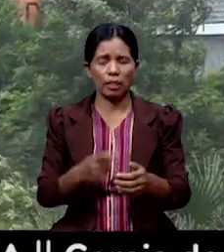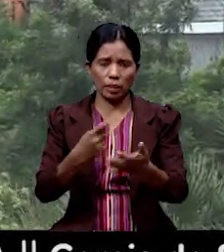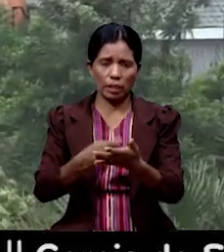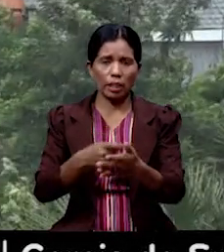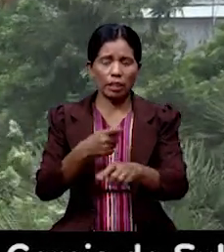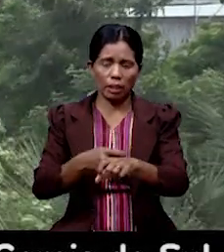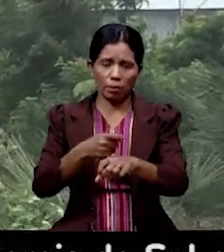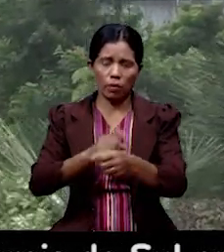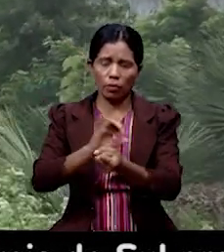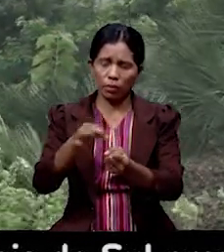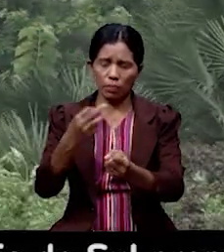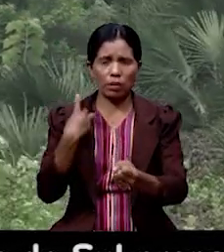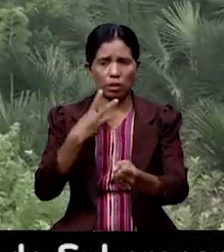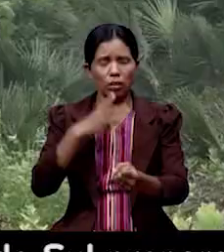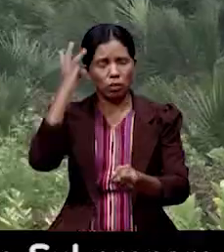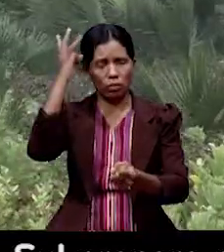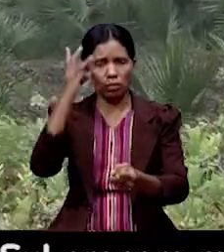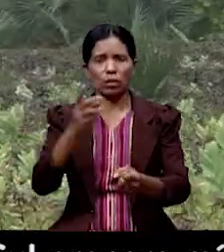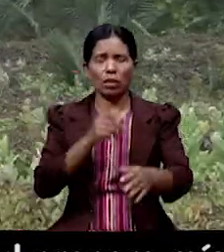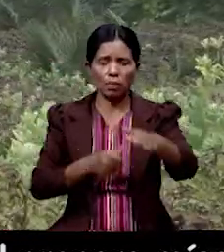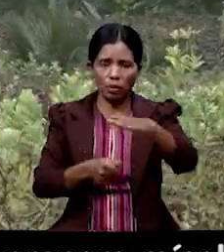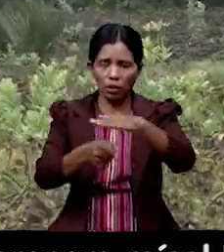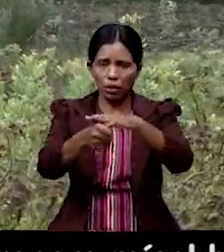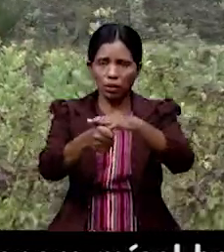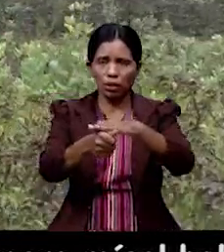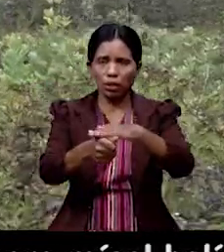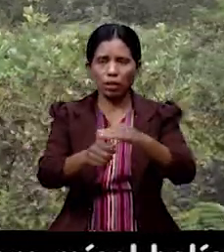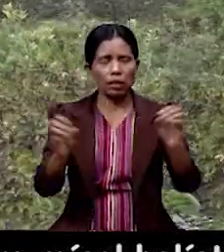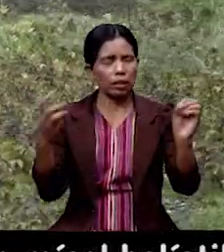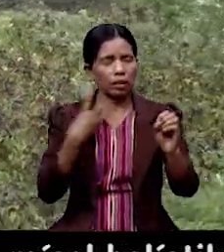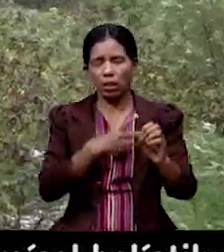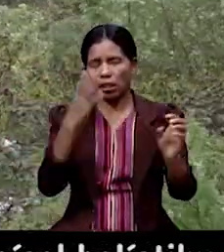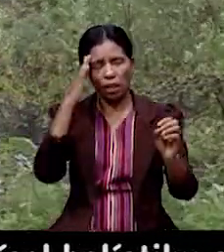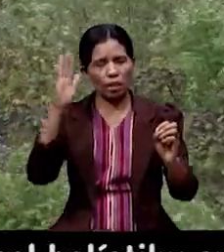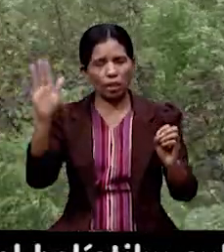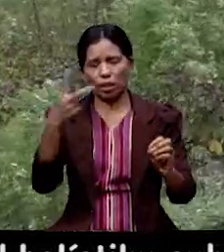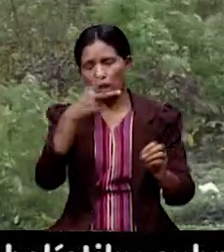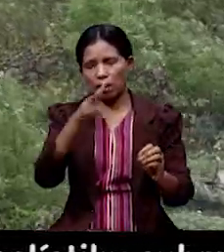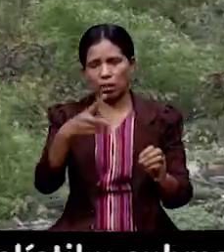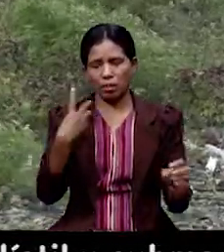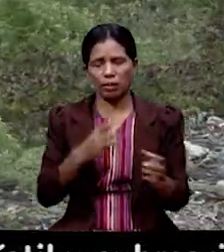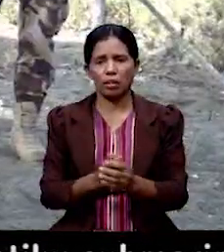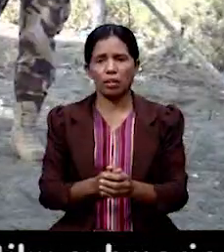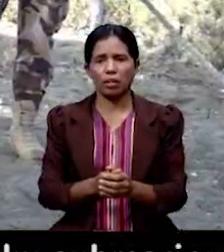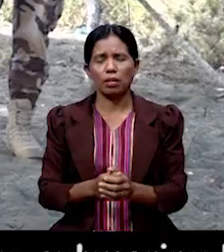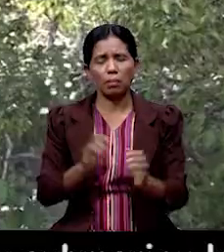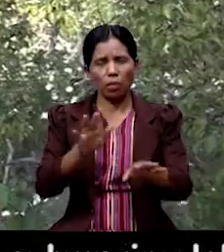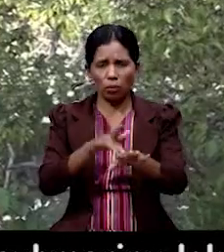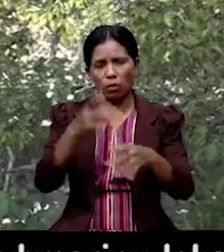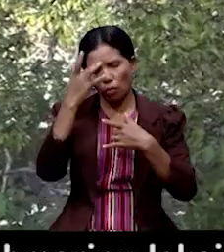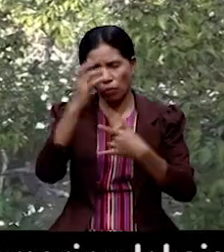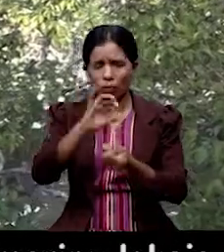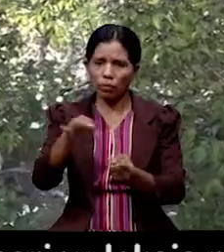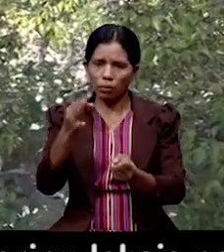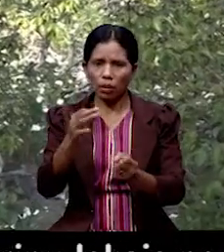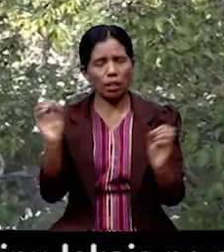khawatir orang keluar jalur tikus masuk lagi tidak terkontrol ya, tidak bisa kita periksa apakah dia kena COVID atau tidak. Jadi